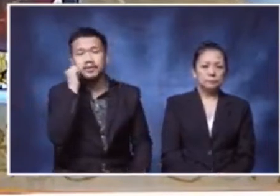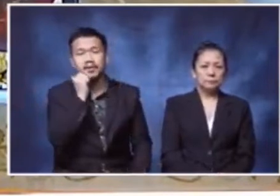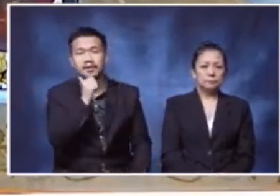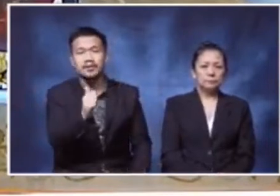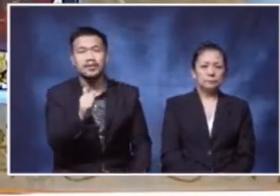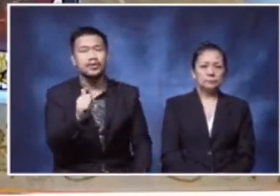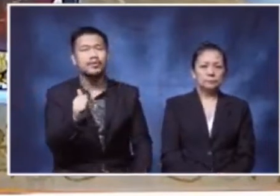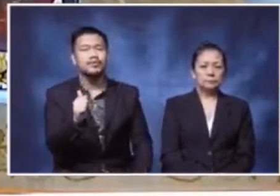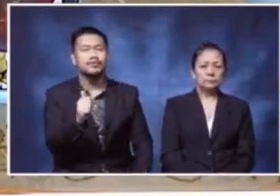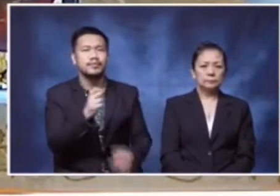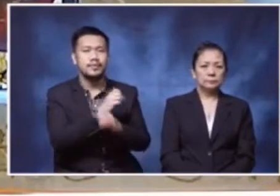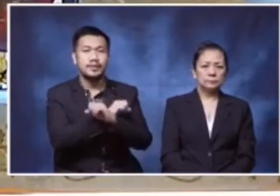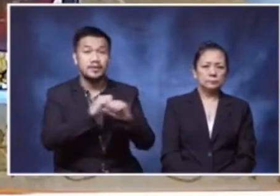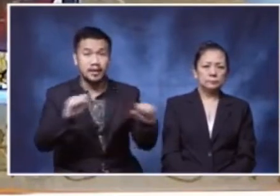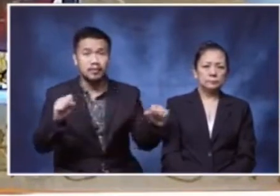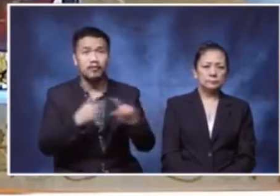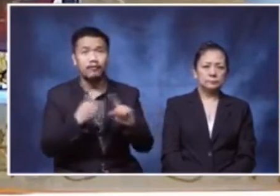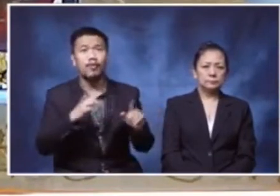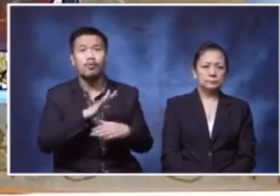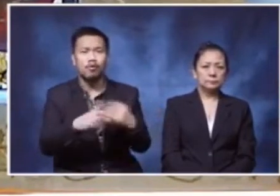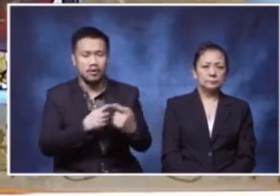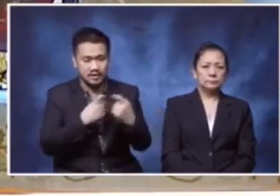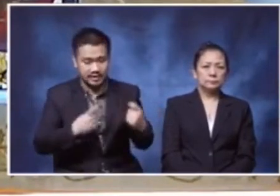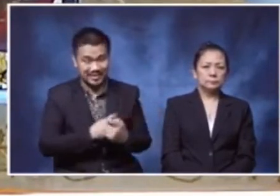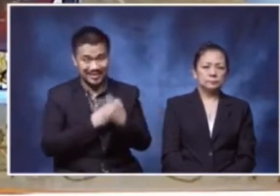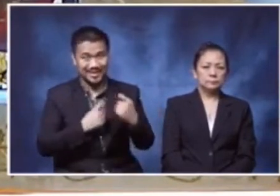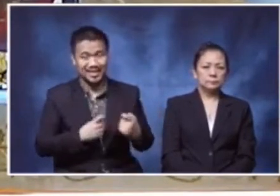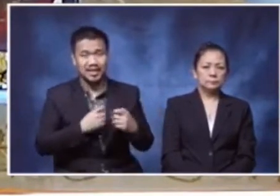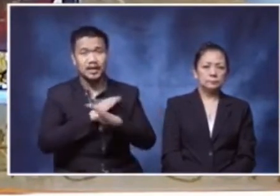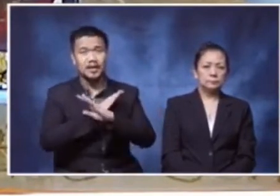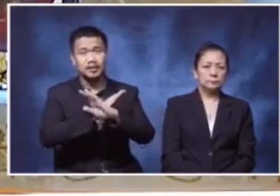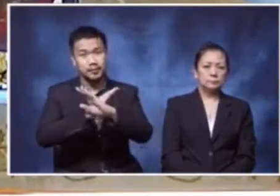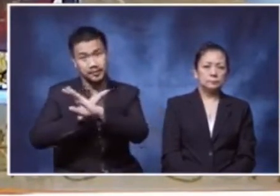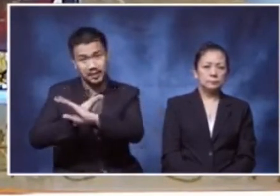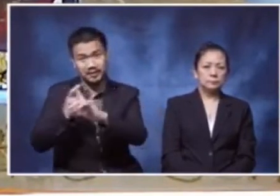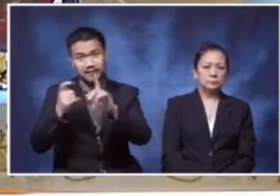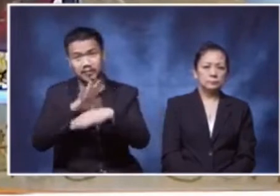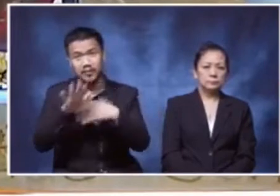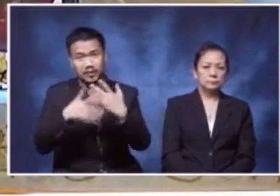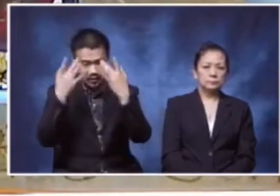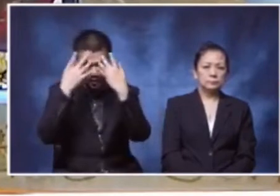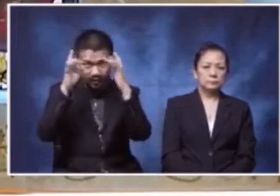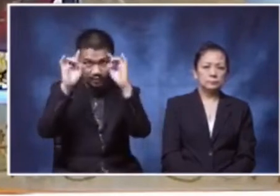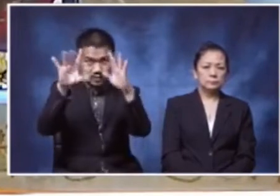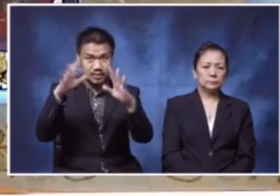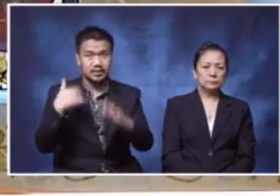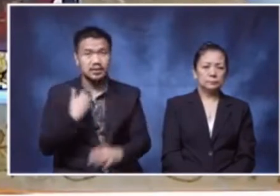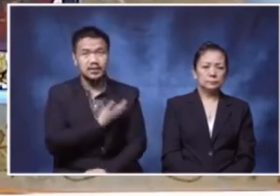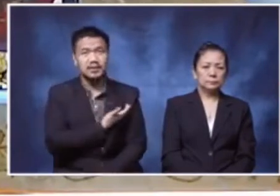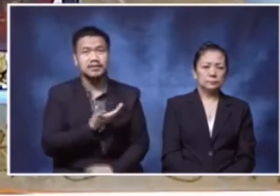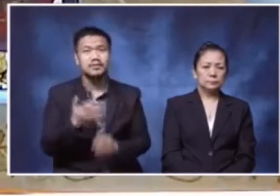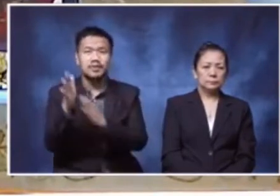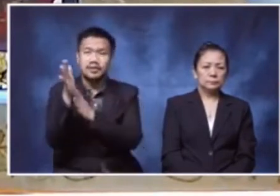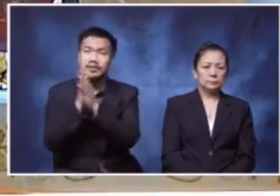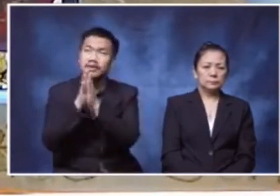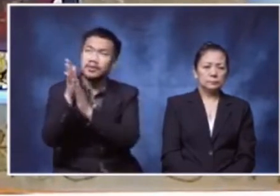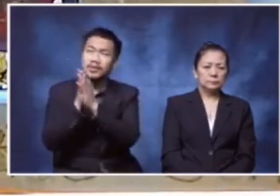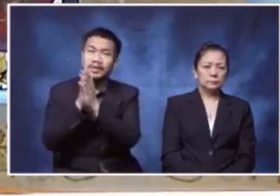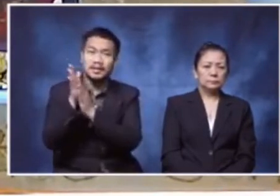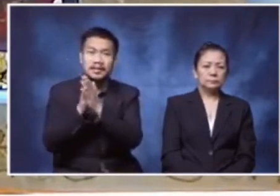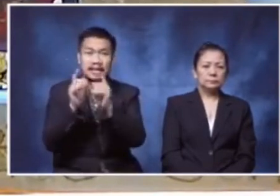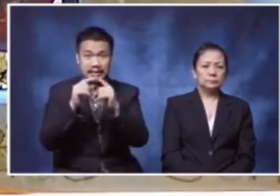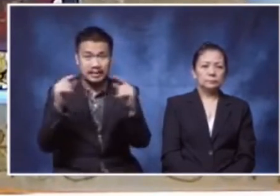araw-araw, iligtas sa kasalanan at ilayo sa lahat ng kapahamakan, samantalang aming